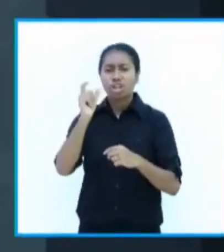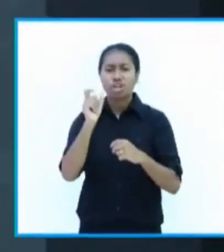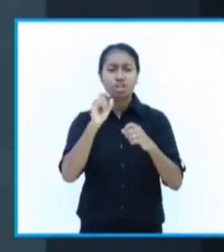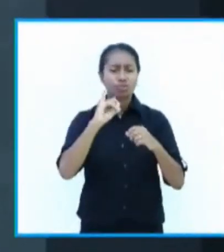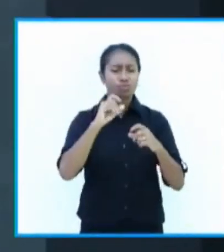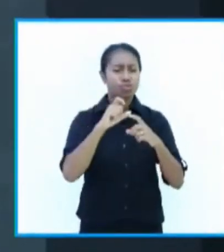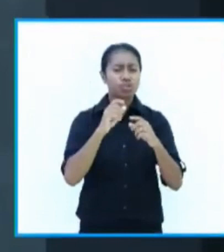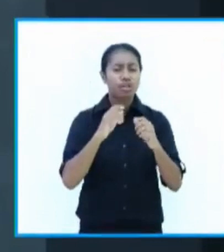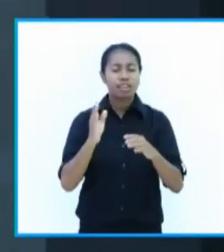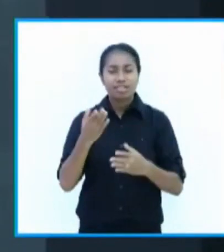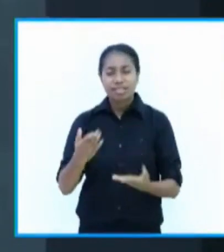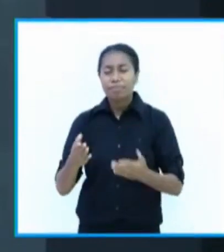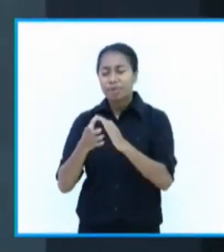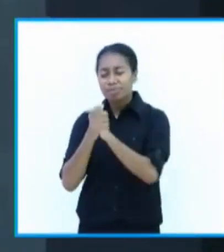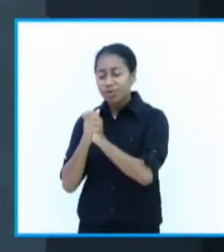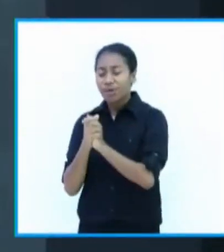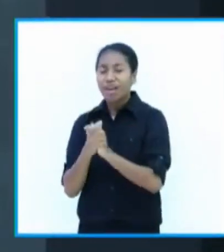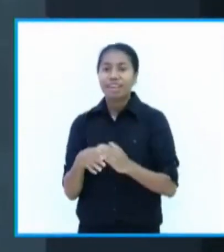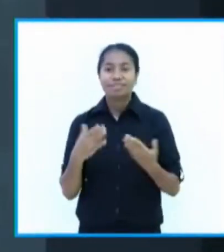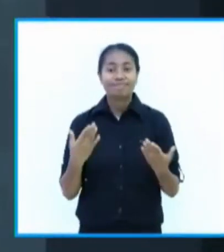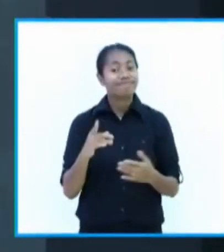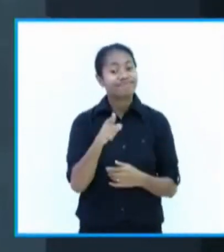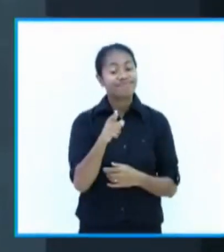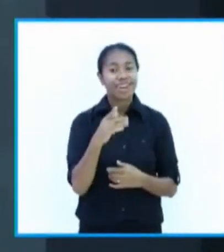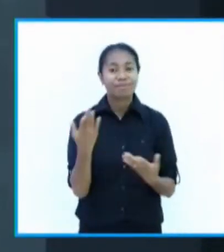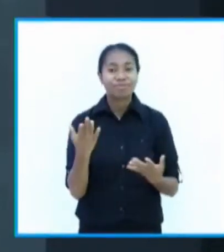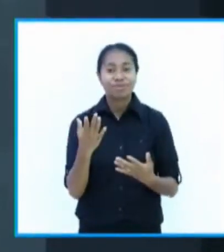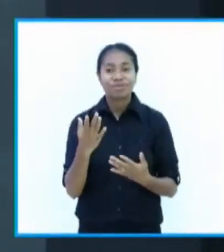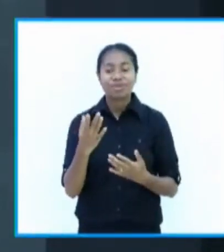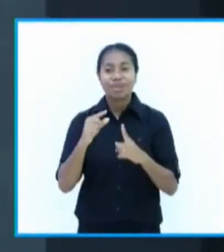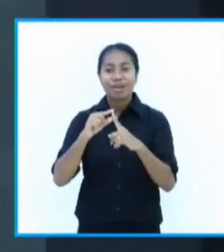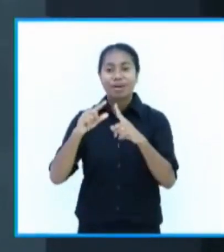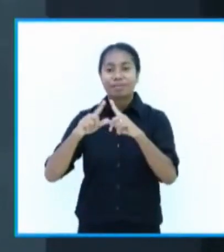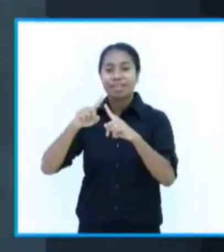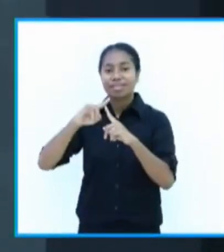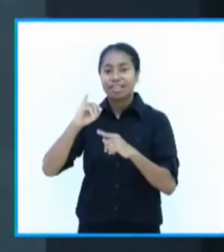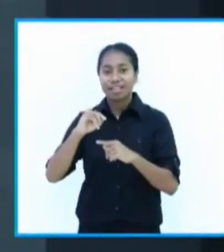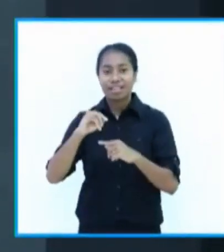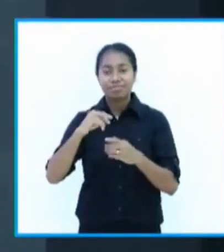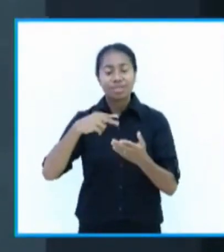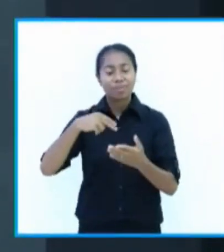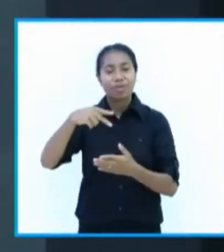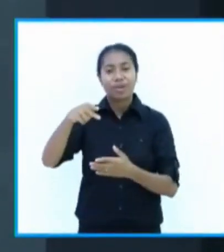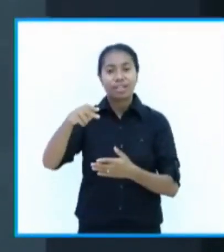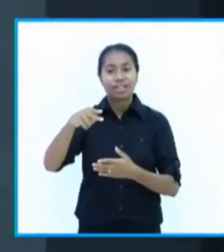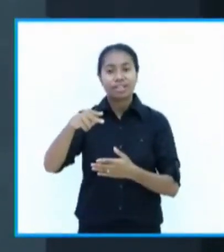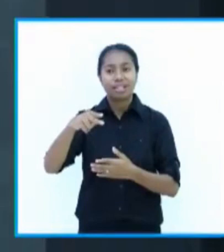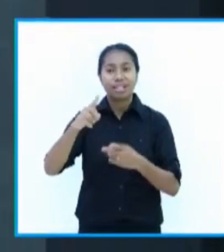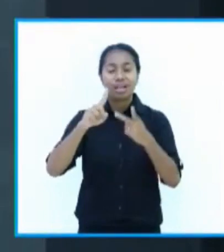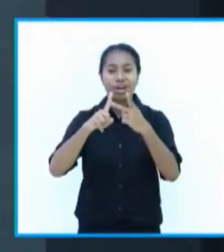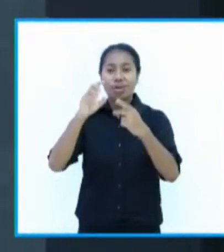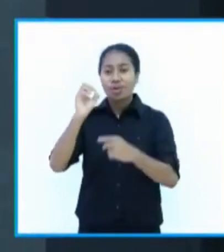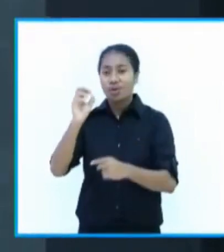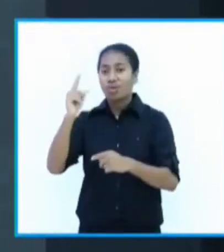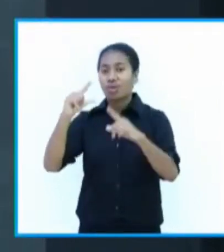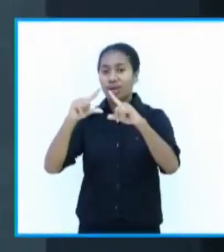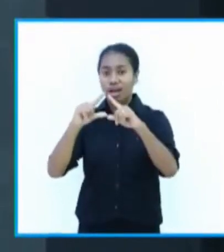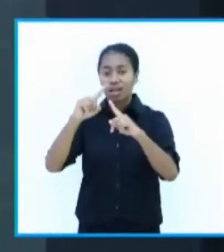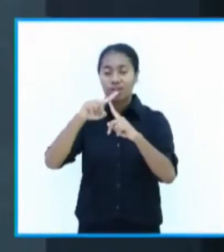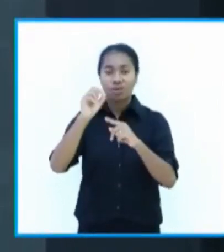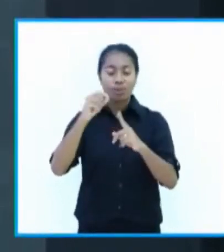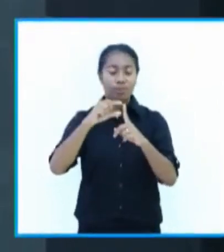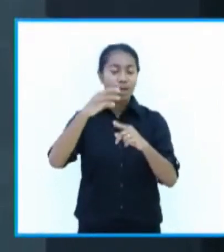berdoa maka kamu pasti akan kuat menghadapi for a tuh